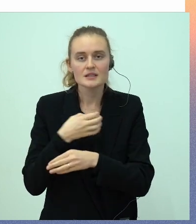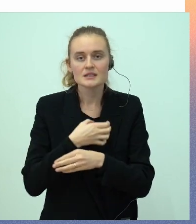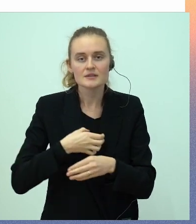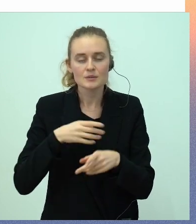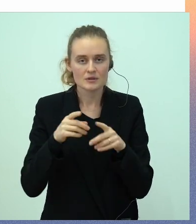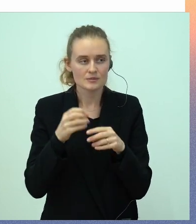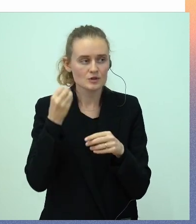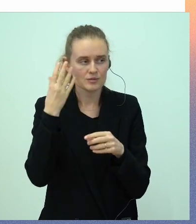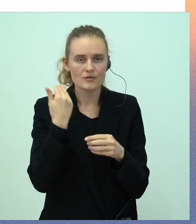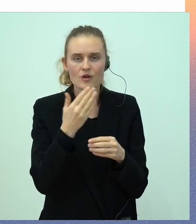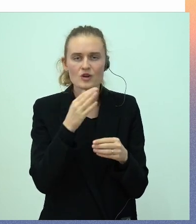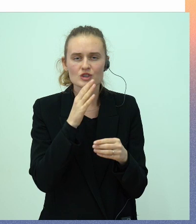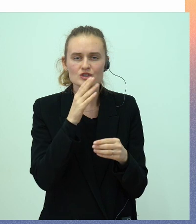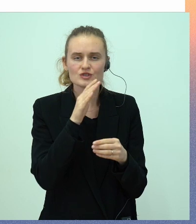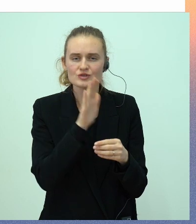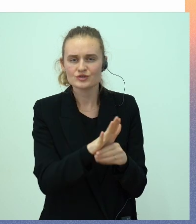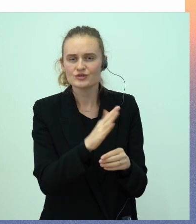antisemitizmas. Yra